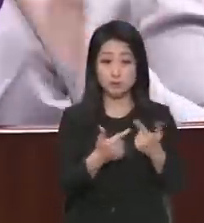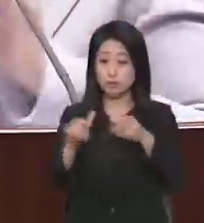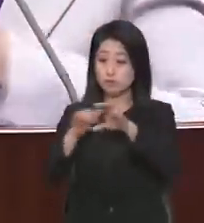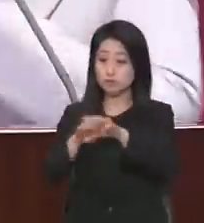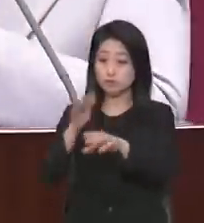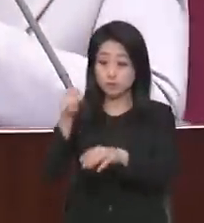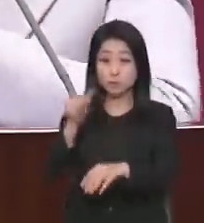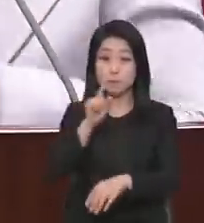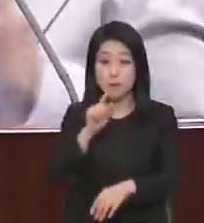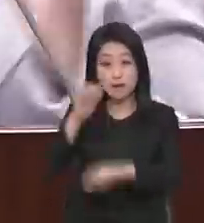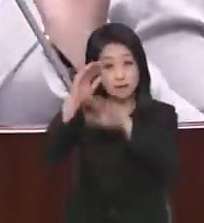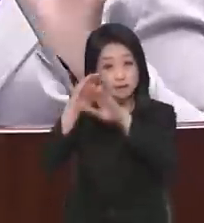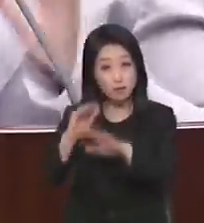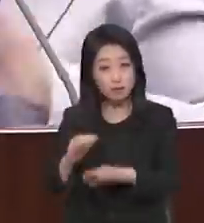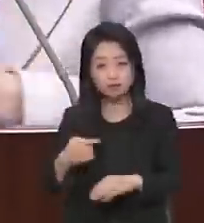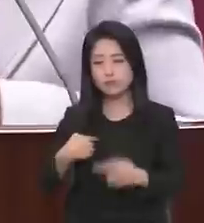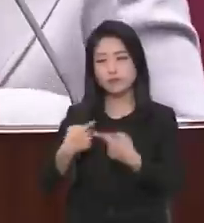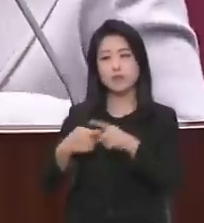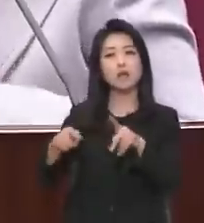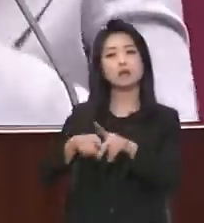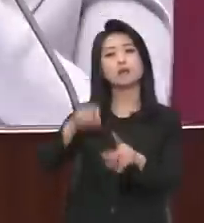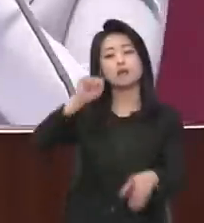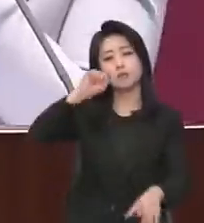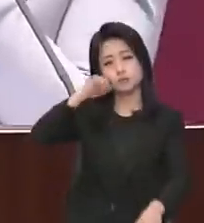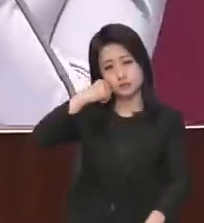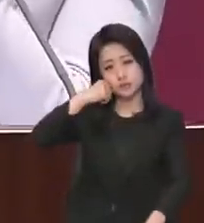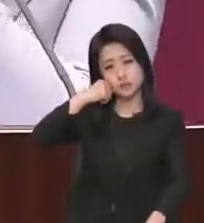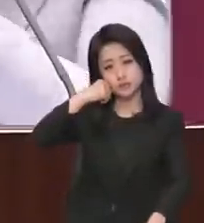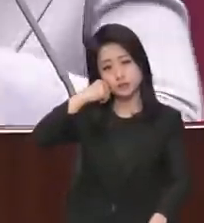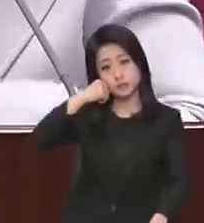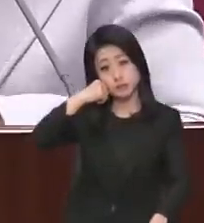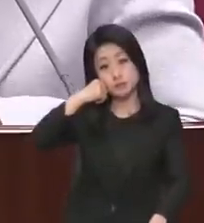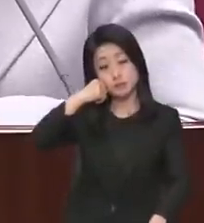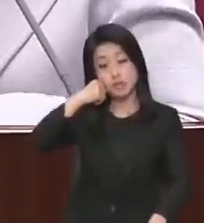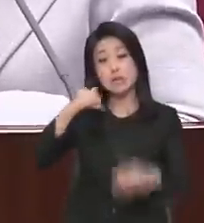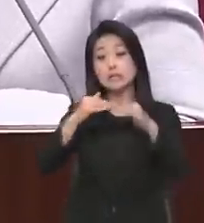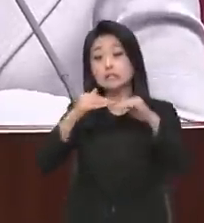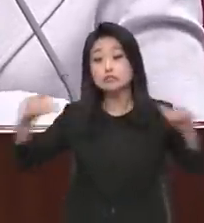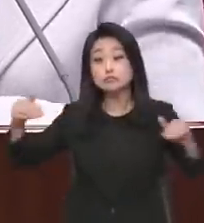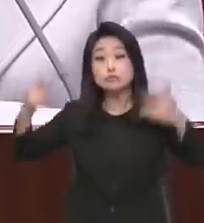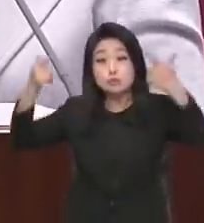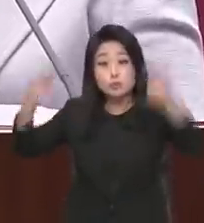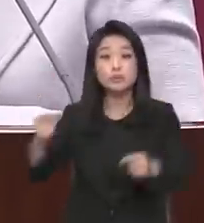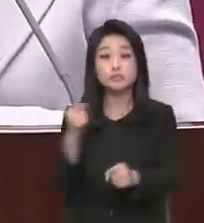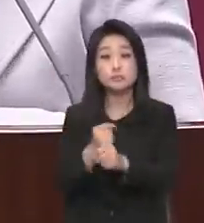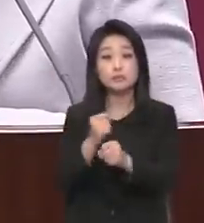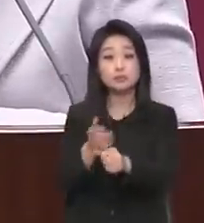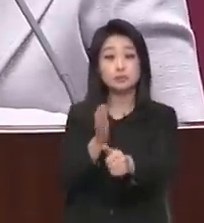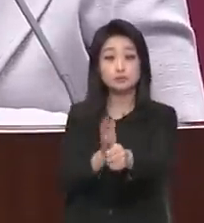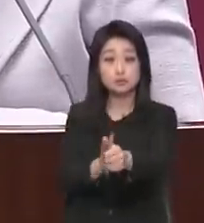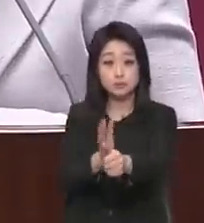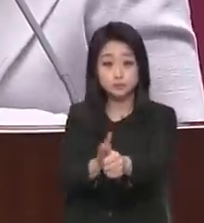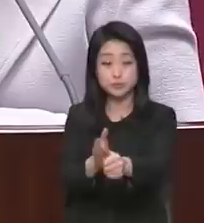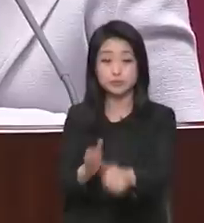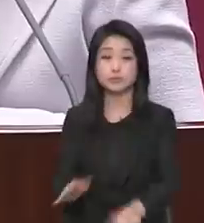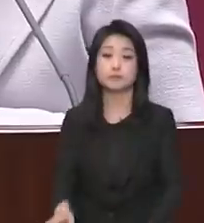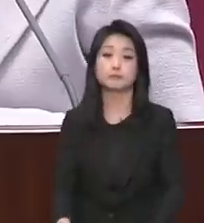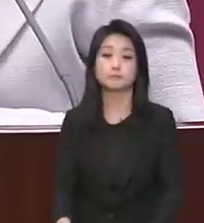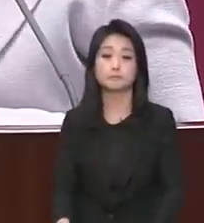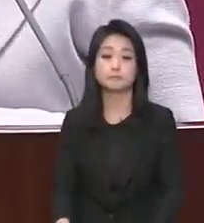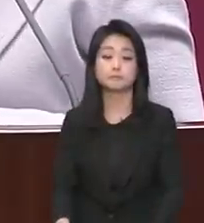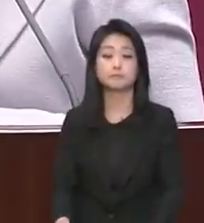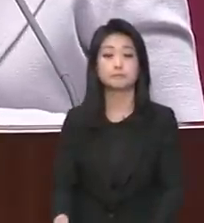때는 이쪽 어떨 때는 저쪽 저는 그게 아닌 것 같습니다. 뭐든지 똑같은 잣대를 좀 부탁을 드리고요. 예. 그리고 총리님